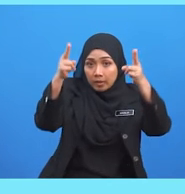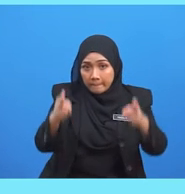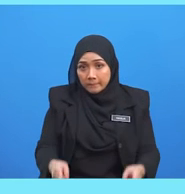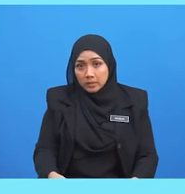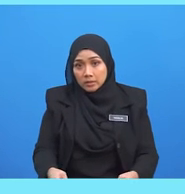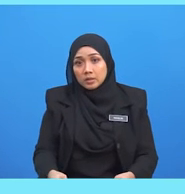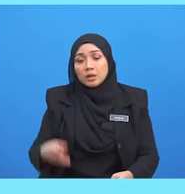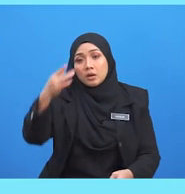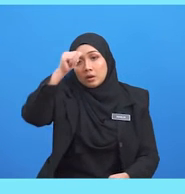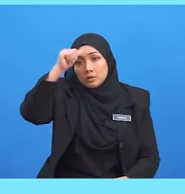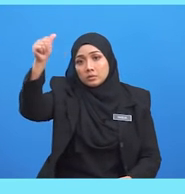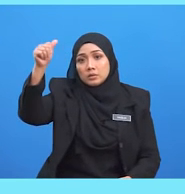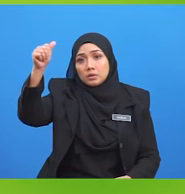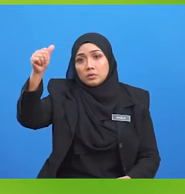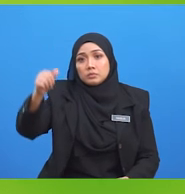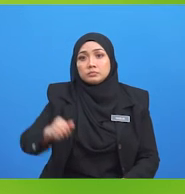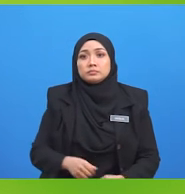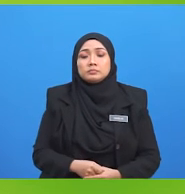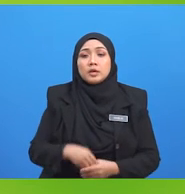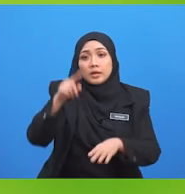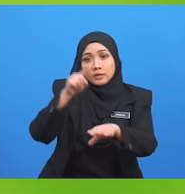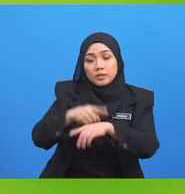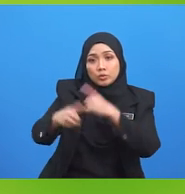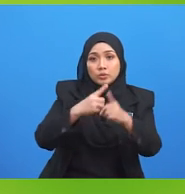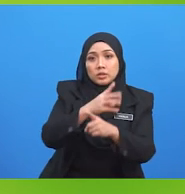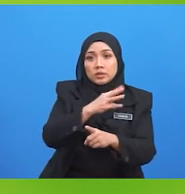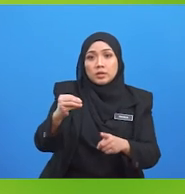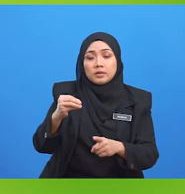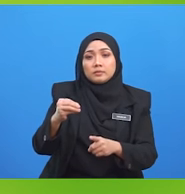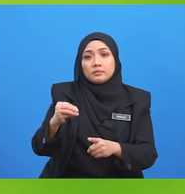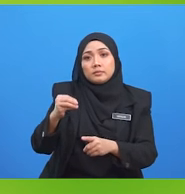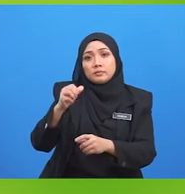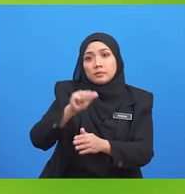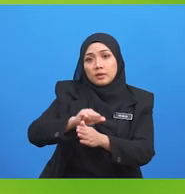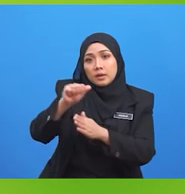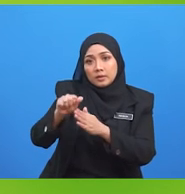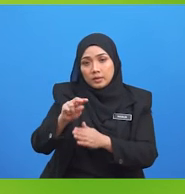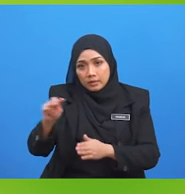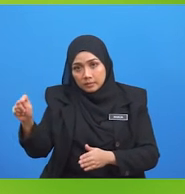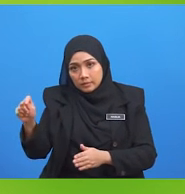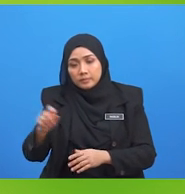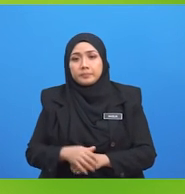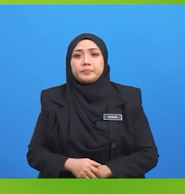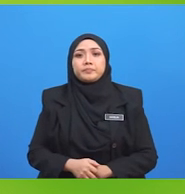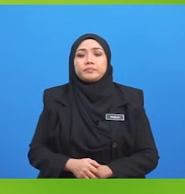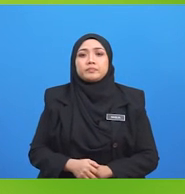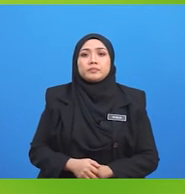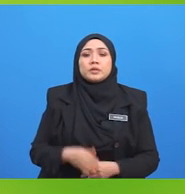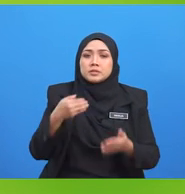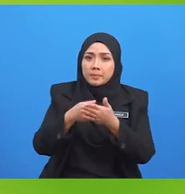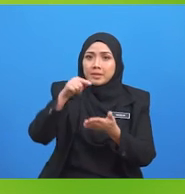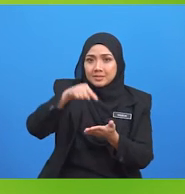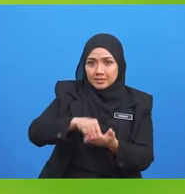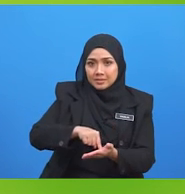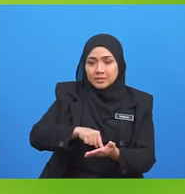dunia dan di akhirat. Alhamdulillah, sampai di sini dahulu perkongsian ustazah pada hari ini.